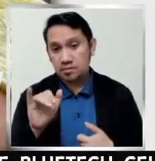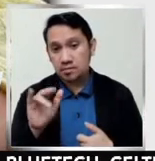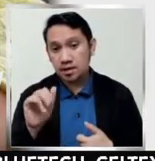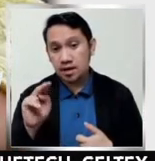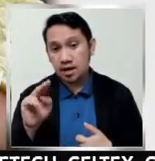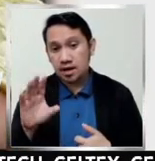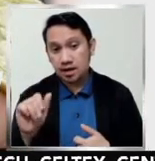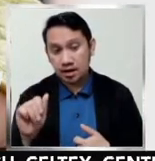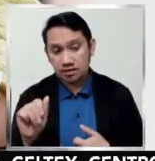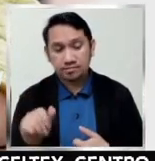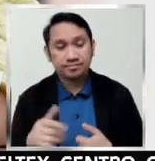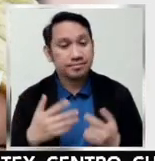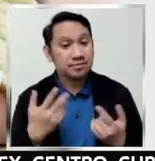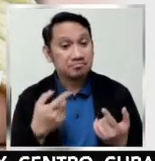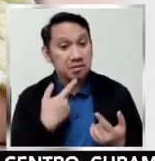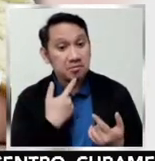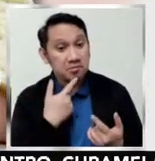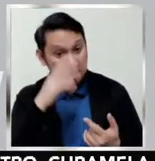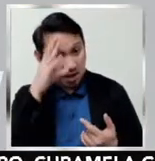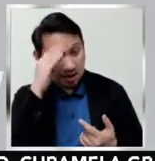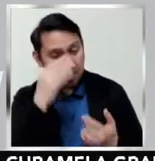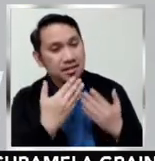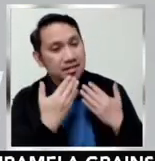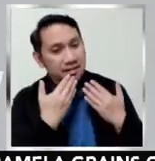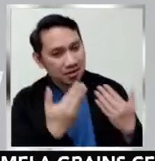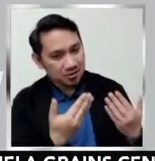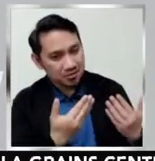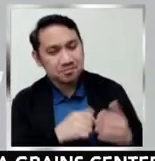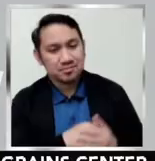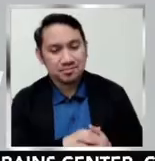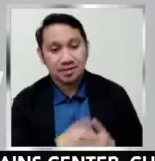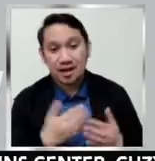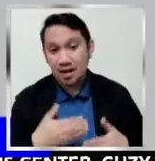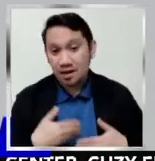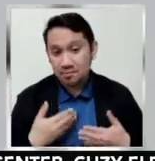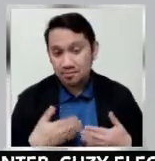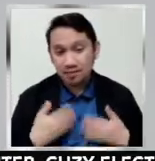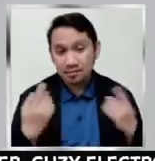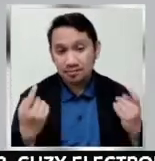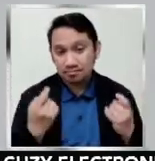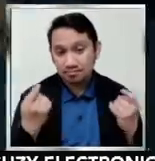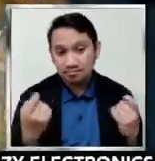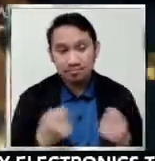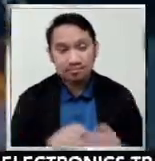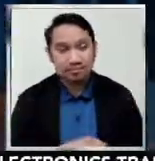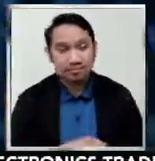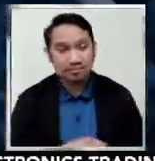for making him a better human. Happy anniversary, Dudu and Bianca!